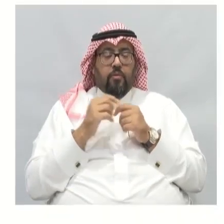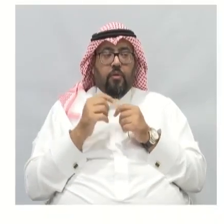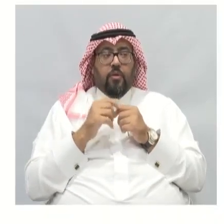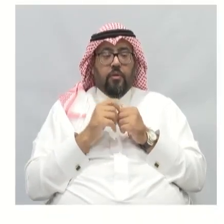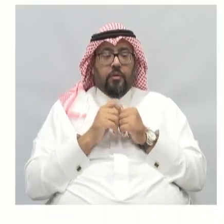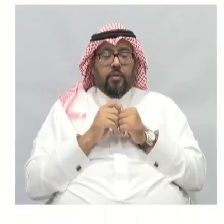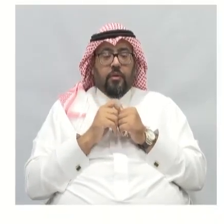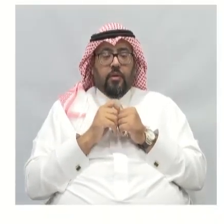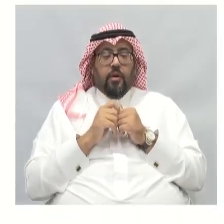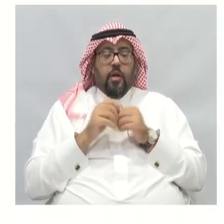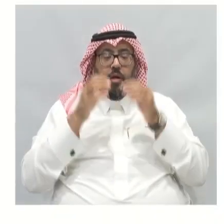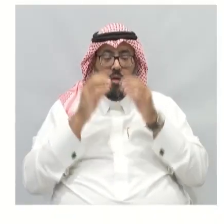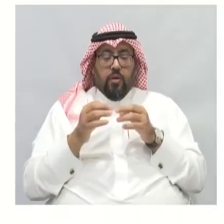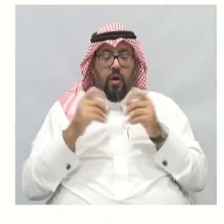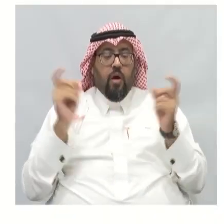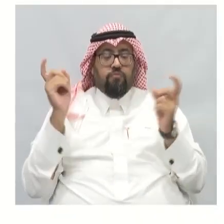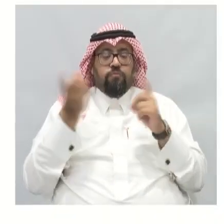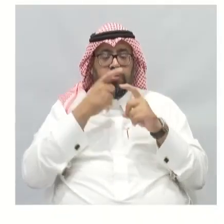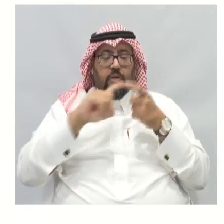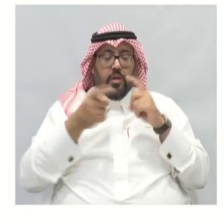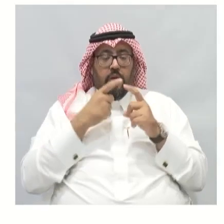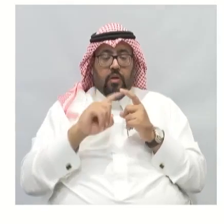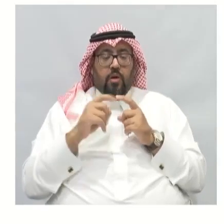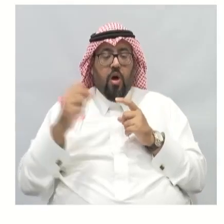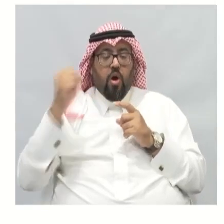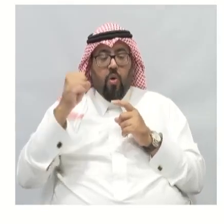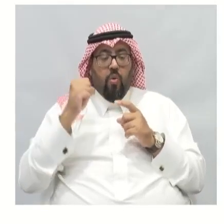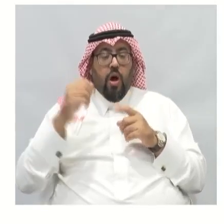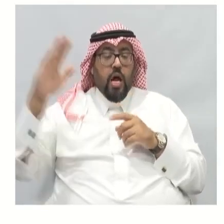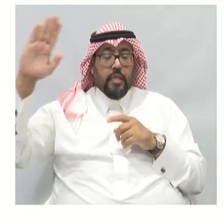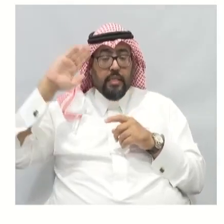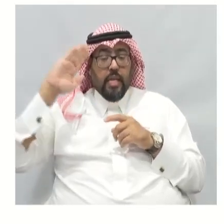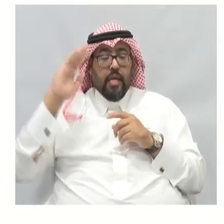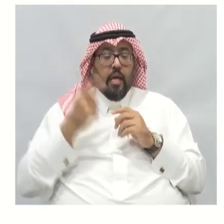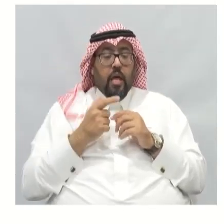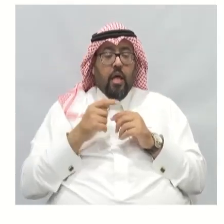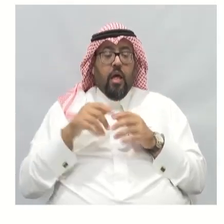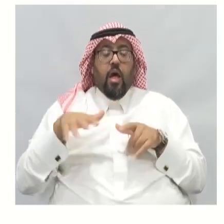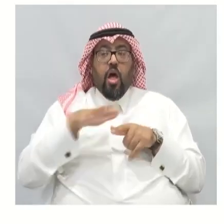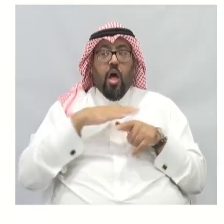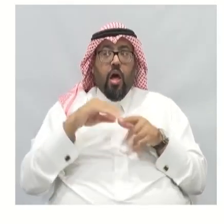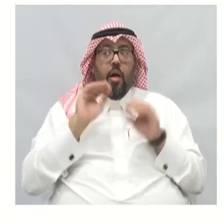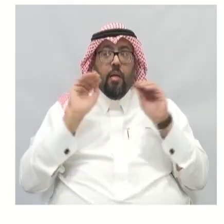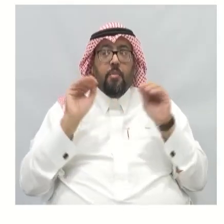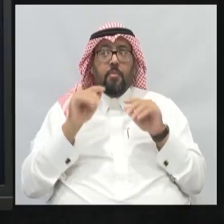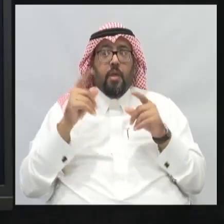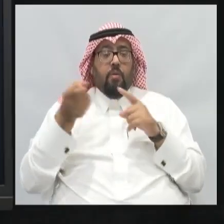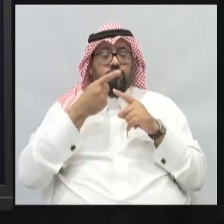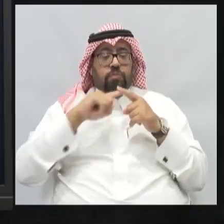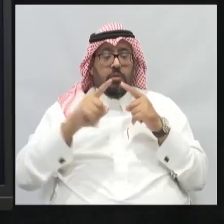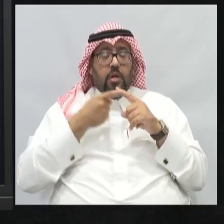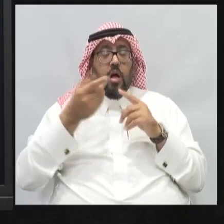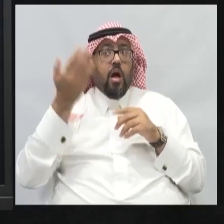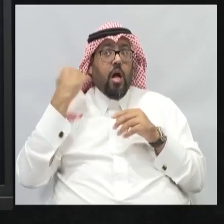العالم واكد الحروب التي خاضتها القوه العسكريه للبلاد من خلال حديثنا عن الحروب